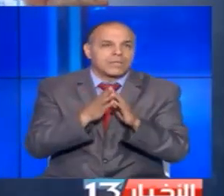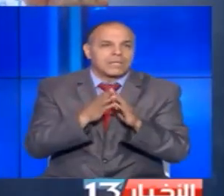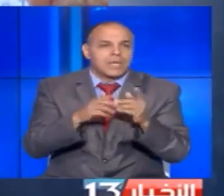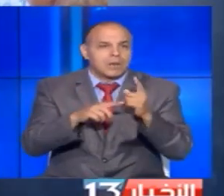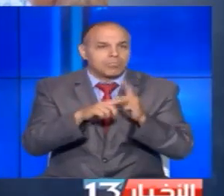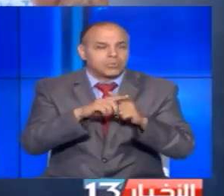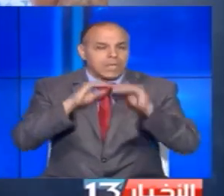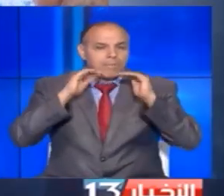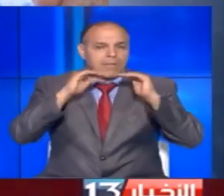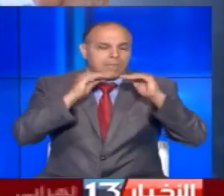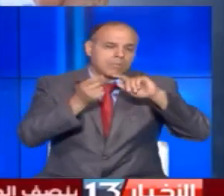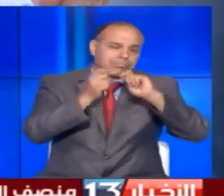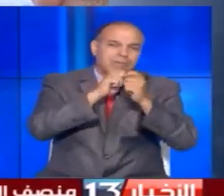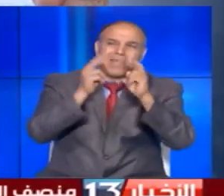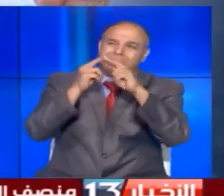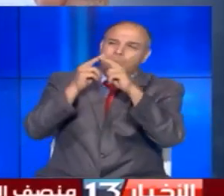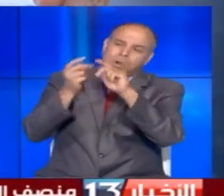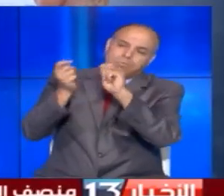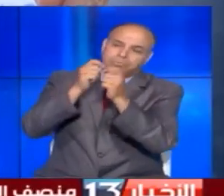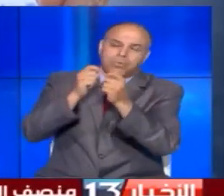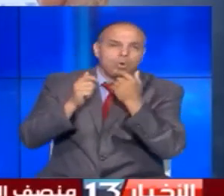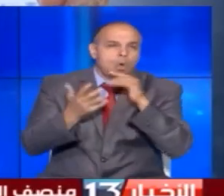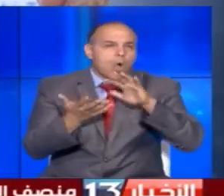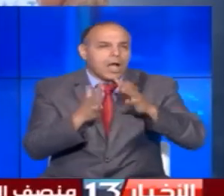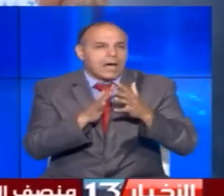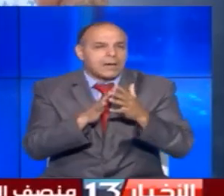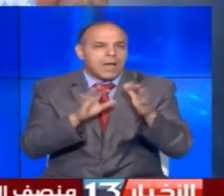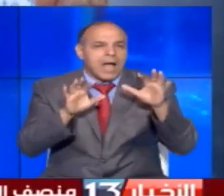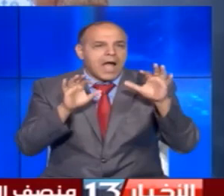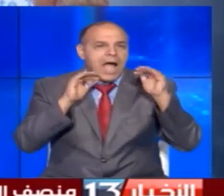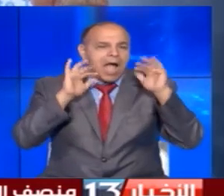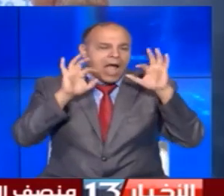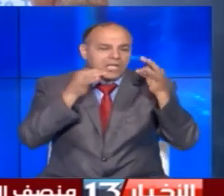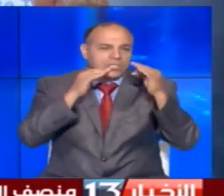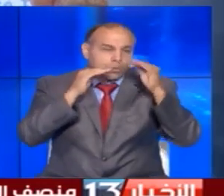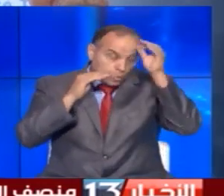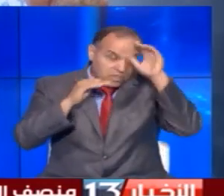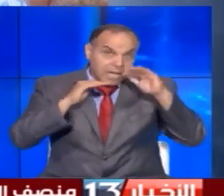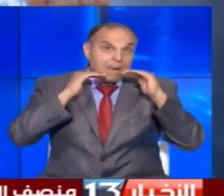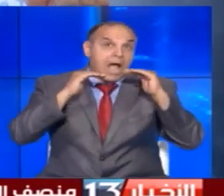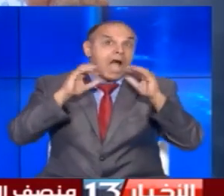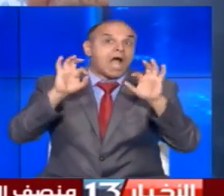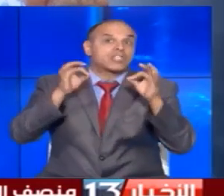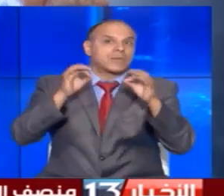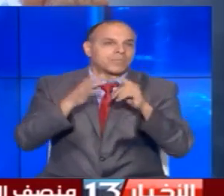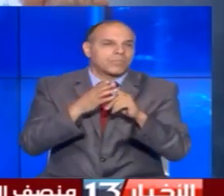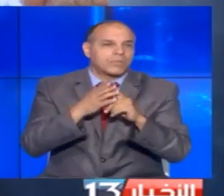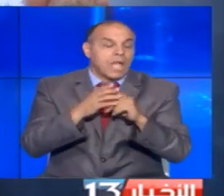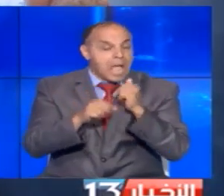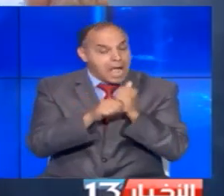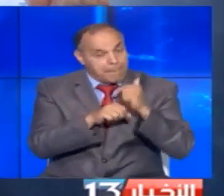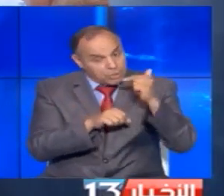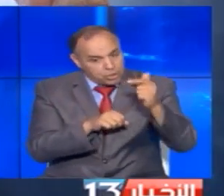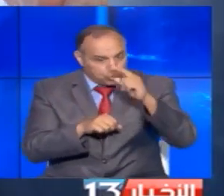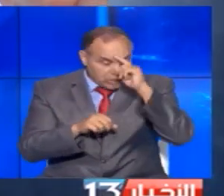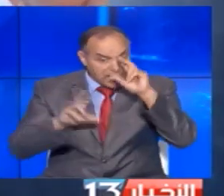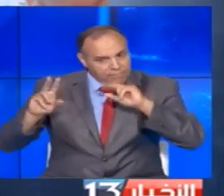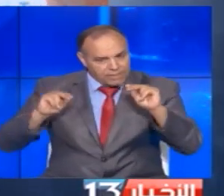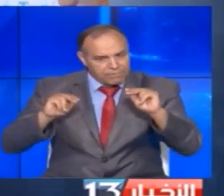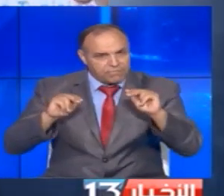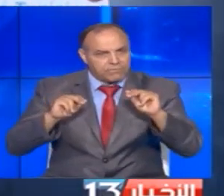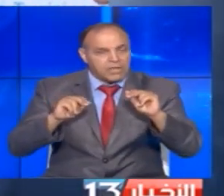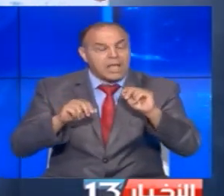محطات تحويل الكهرباء لقرابه من عشره محطات في كام الجمهوريه سنه جايه ايضا نفس الشيء